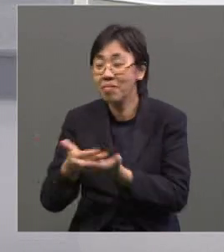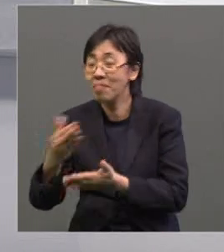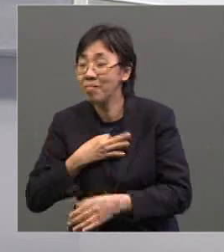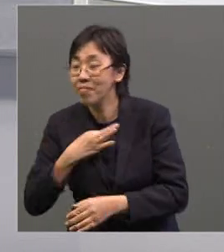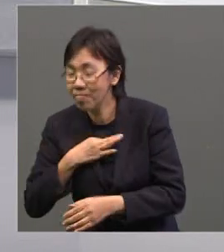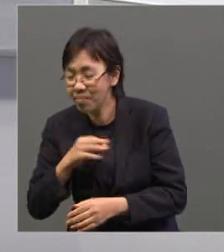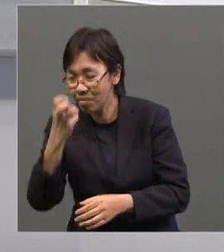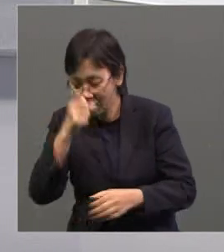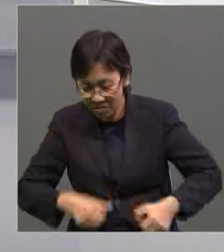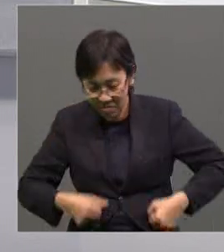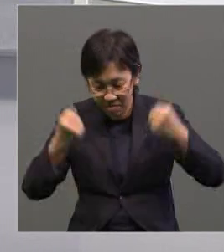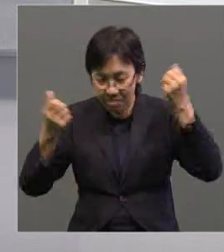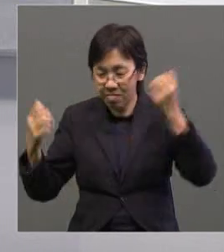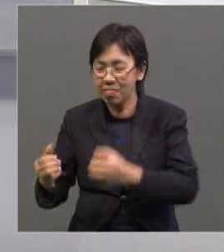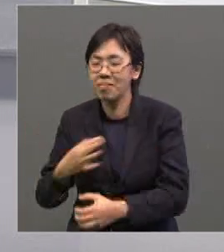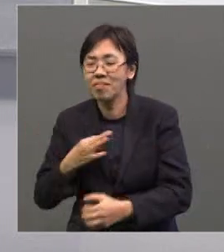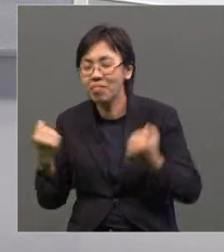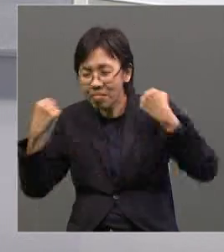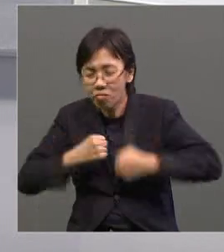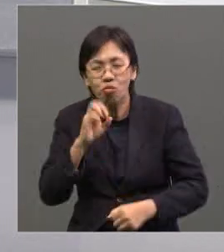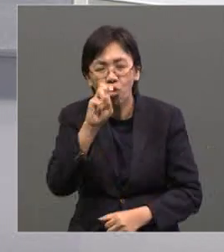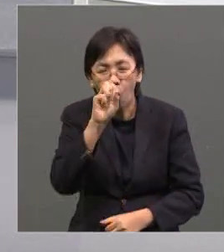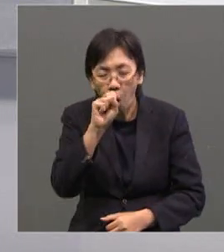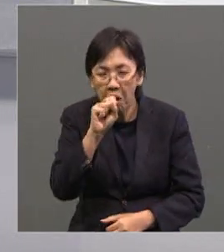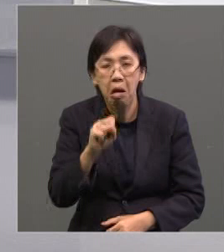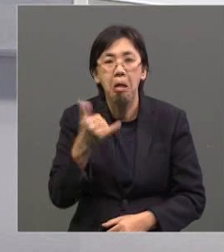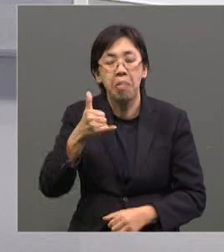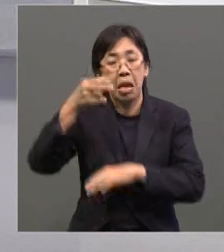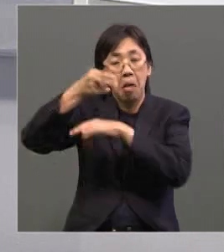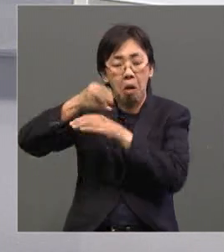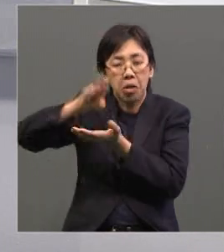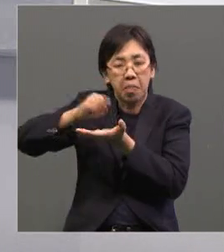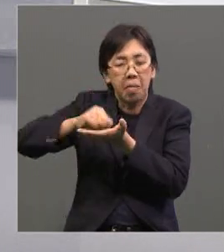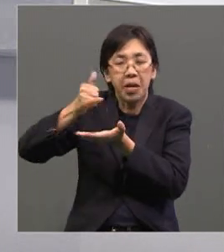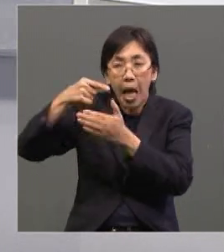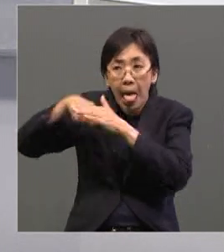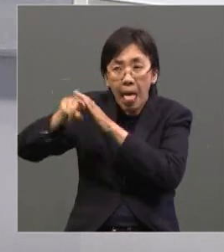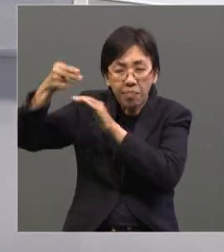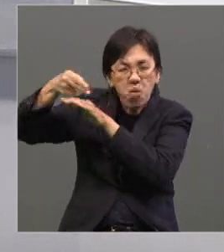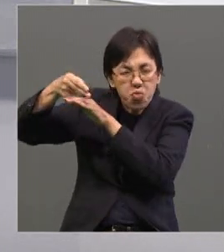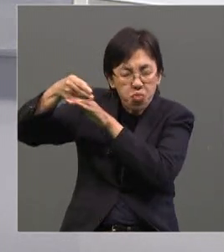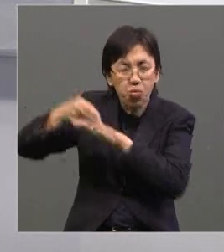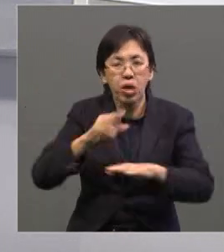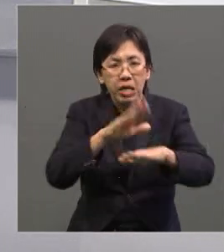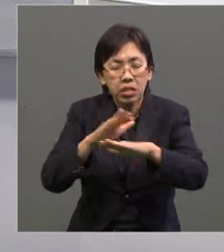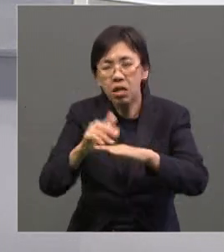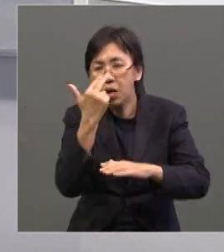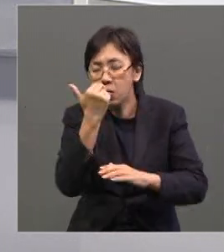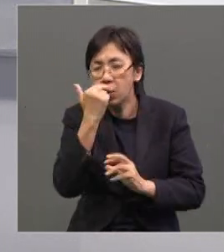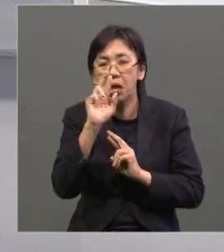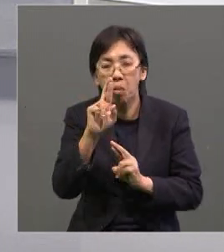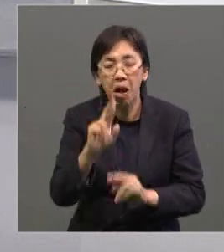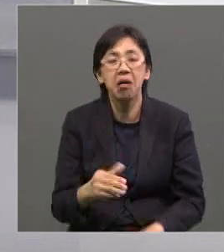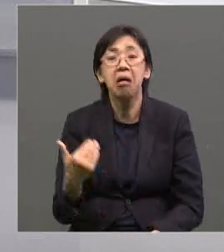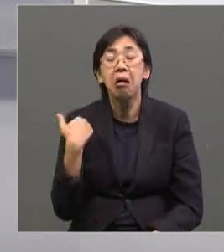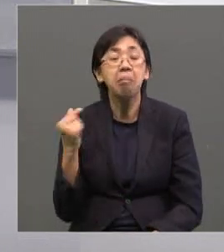มีใครมาแอบตั้งกล้องถ่ายเราหรือเปล่านะคะไม่ได้บอกให้ตื่นตระหนกเพียงแต่ว่าอยากจะให้ช่วยกันเฝ้าระมัดระวังเพราะว่